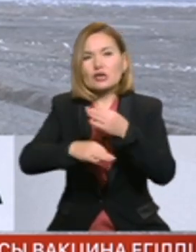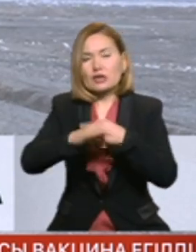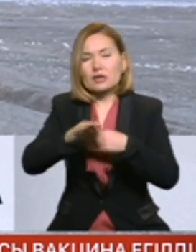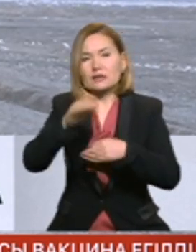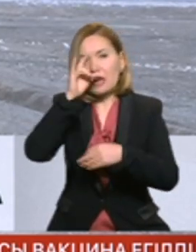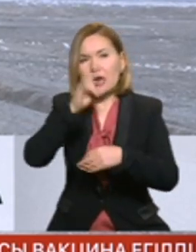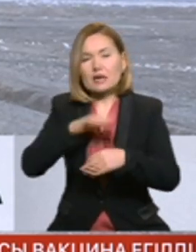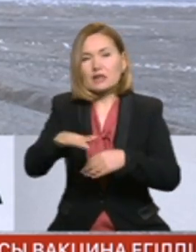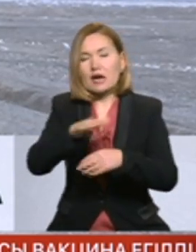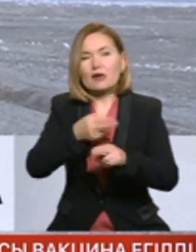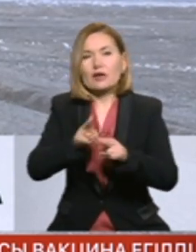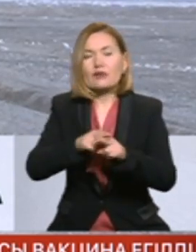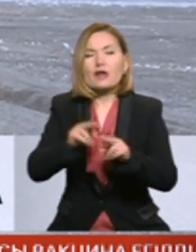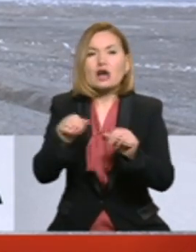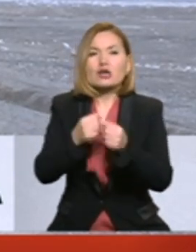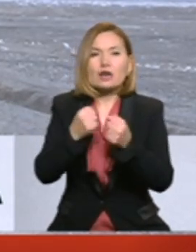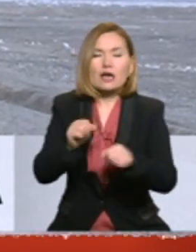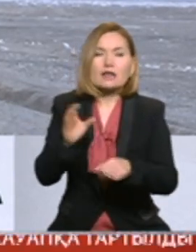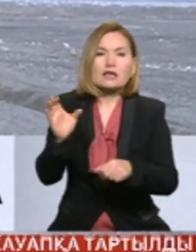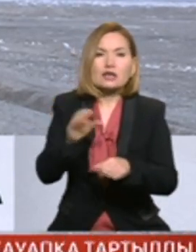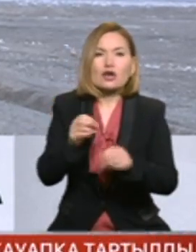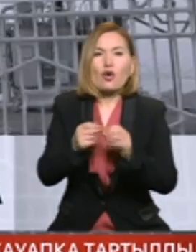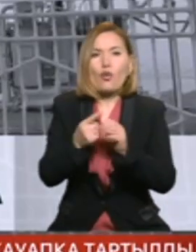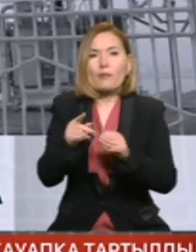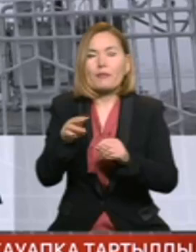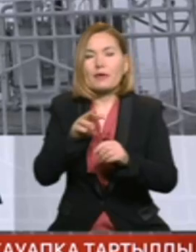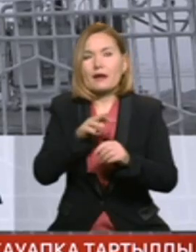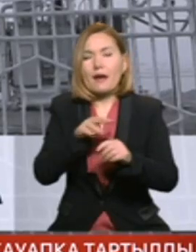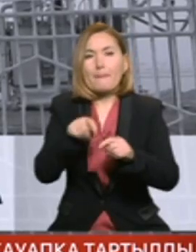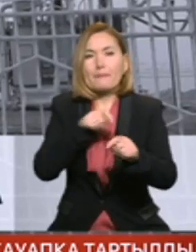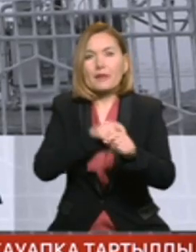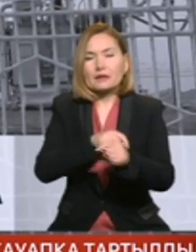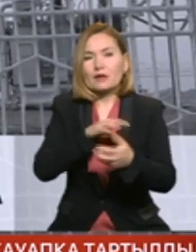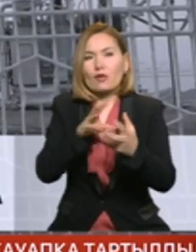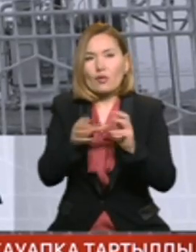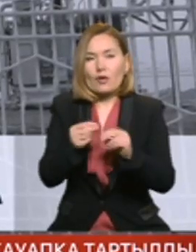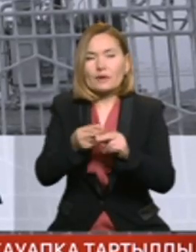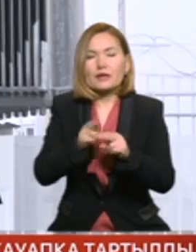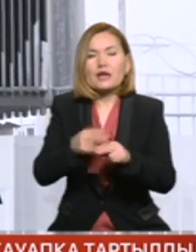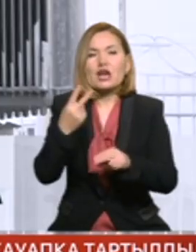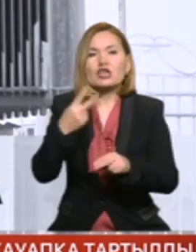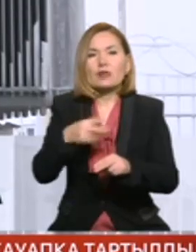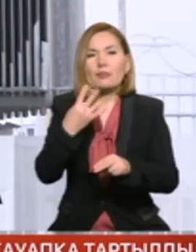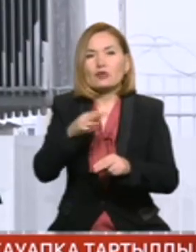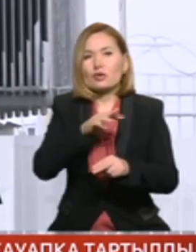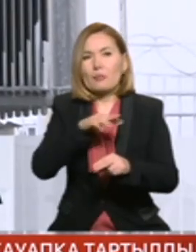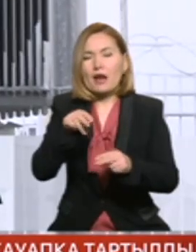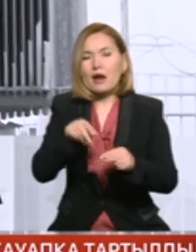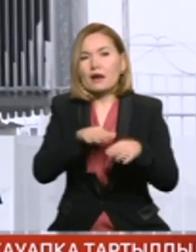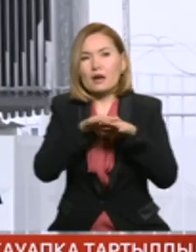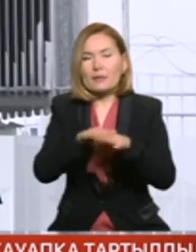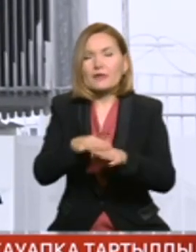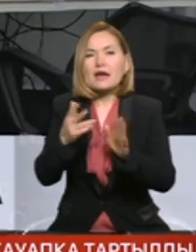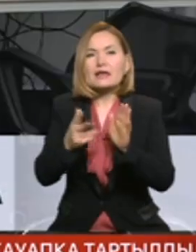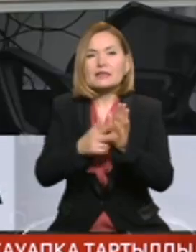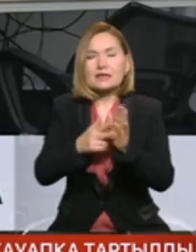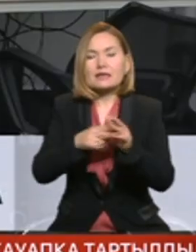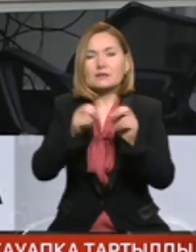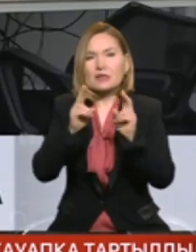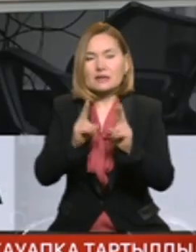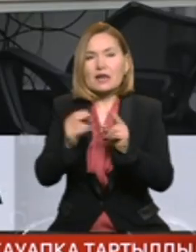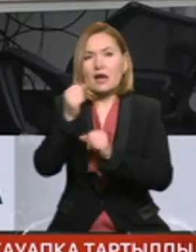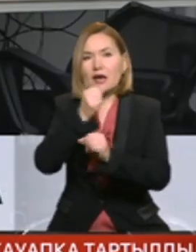тұр, жылдамдығы секундына 10-11 метр. Инвестициялық жоба құны 24 миллиард теңге. 8 генератор